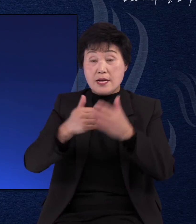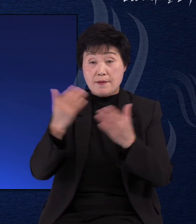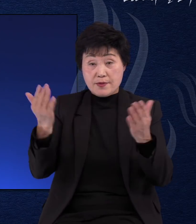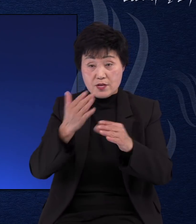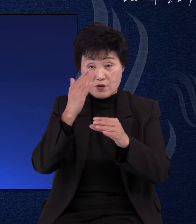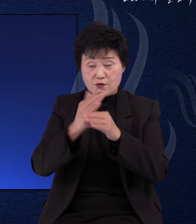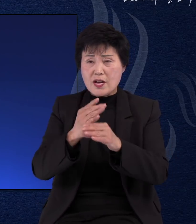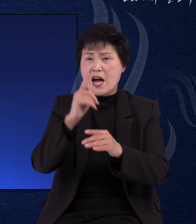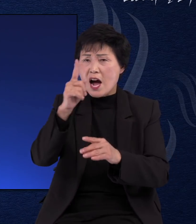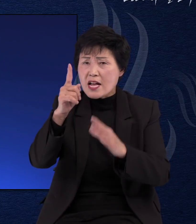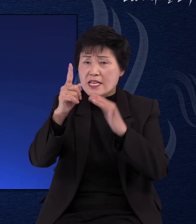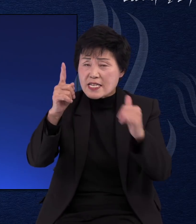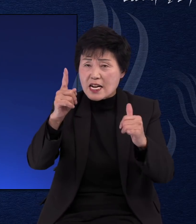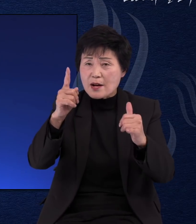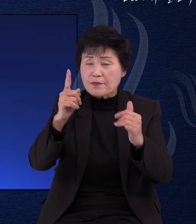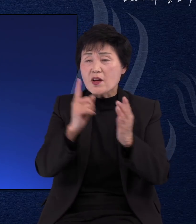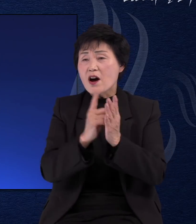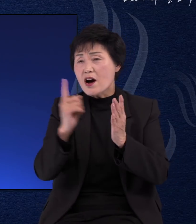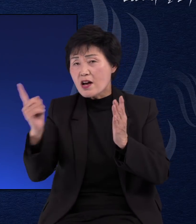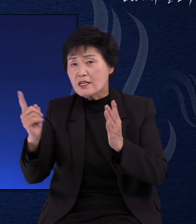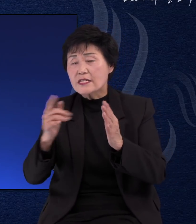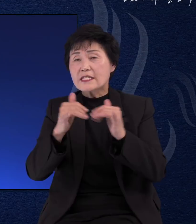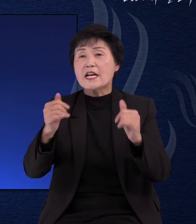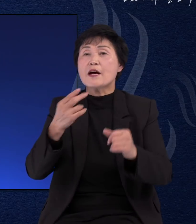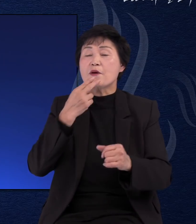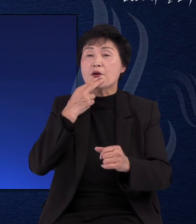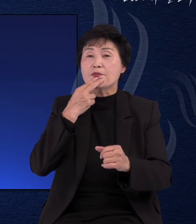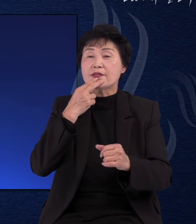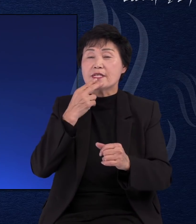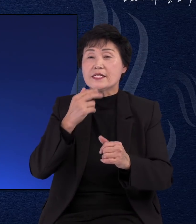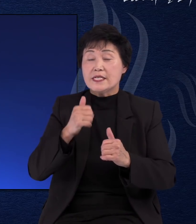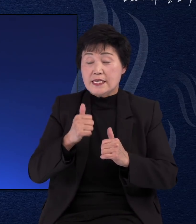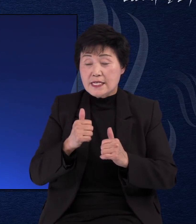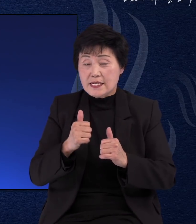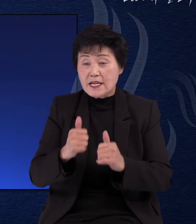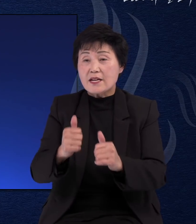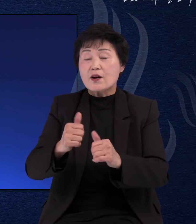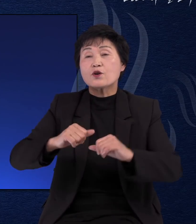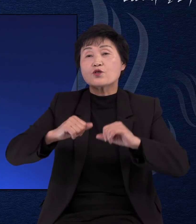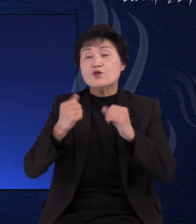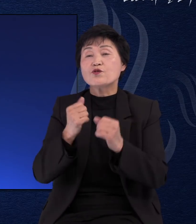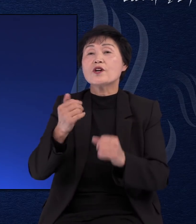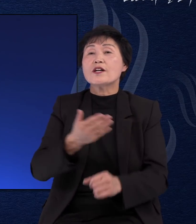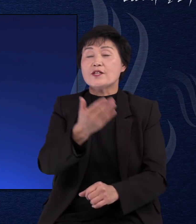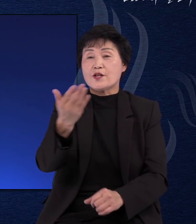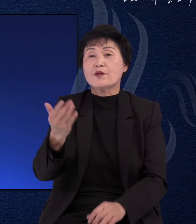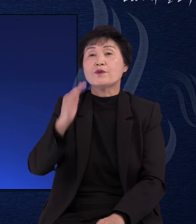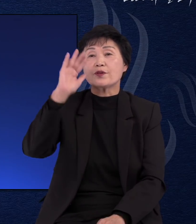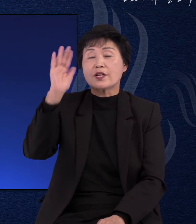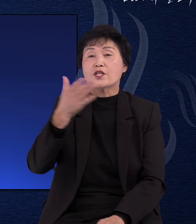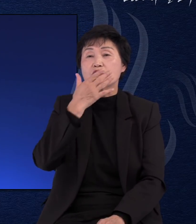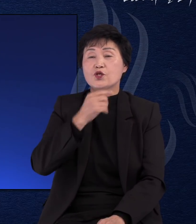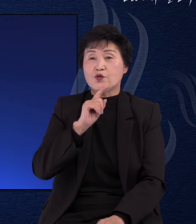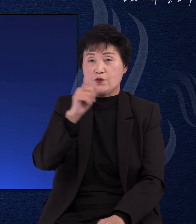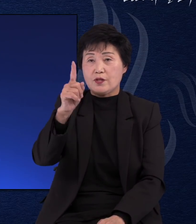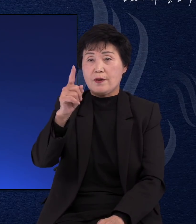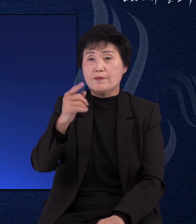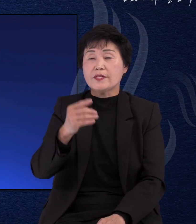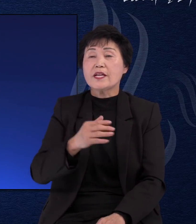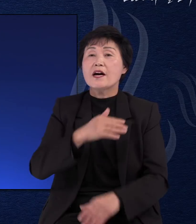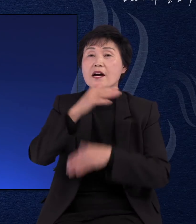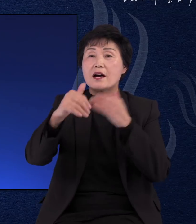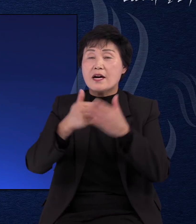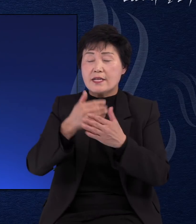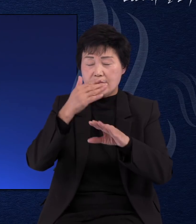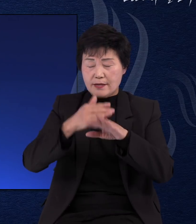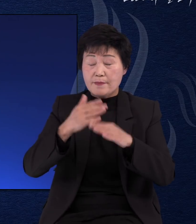한 명도 나고자 없이 그 길을 신실하게 따라가시는 여러분 되시기를 주님의 이름으로 축원합니다. 기도하겠습니다. 하나님 아버지,